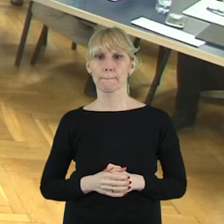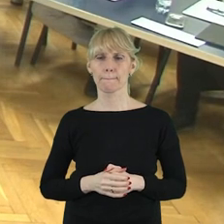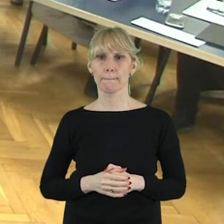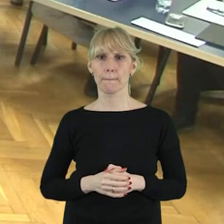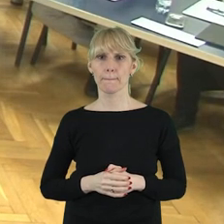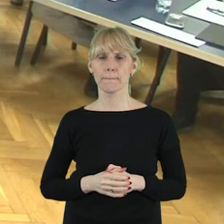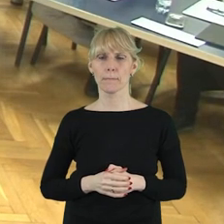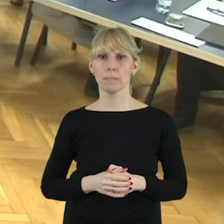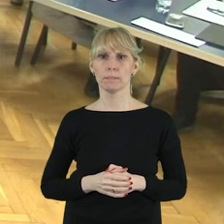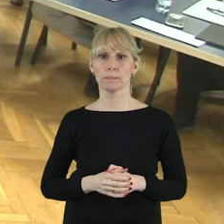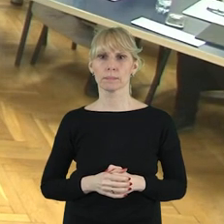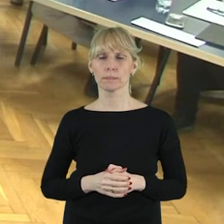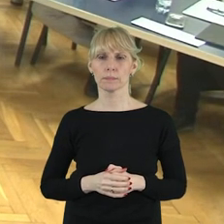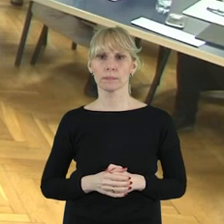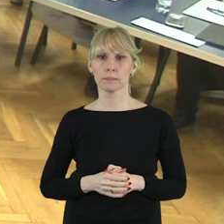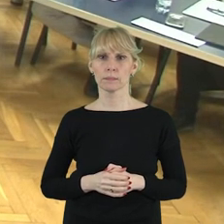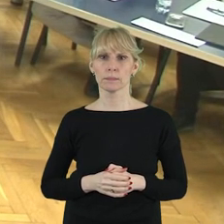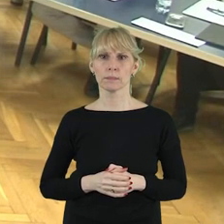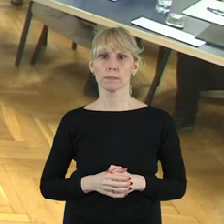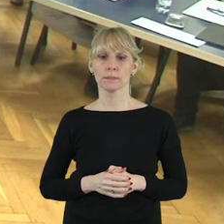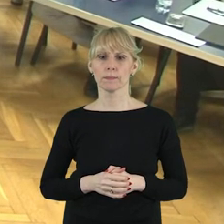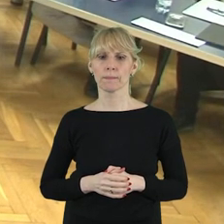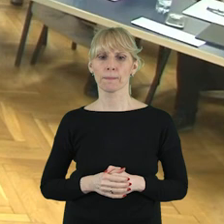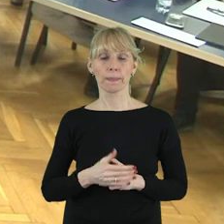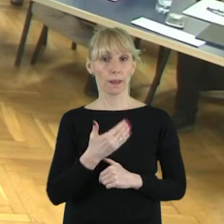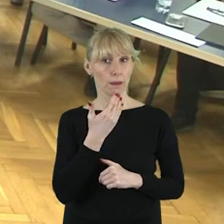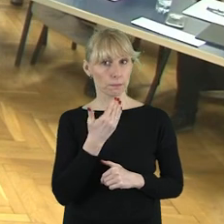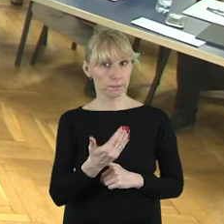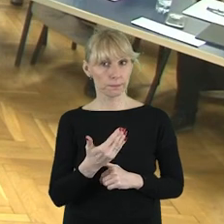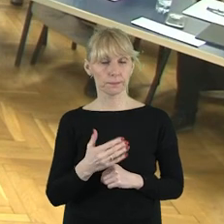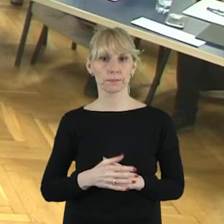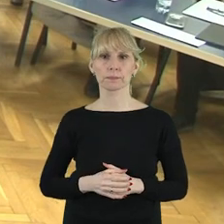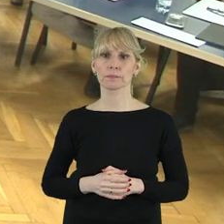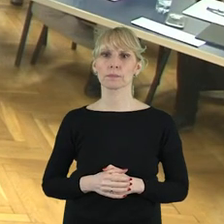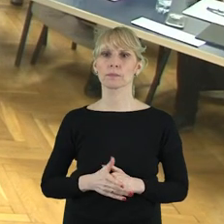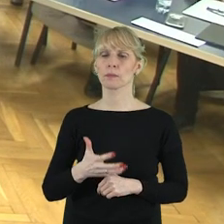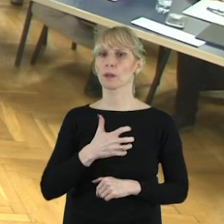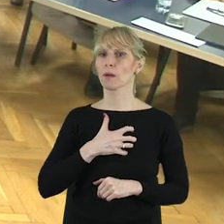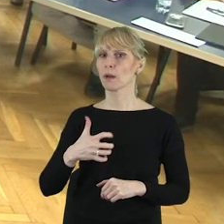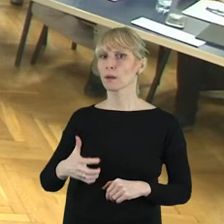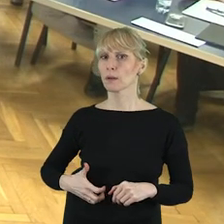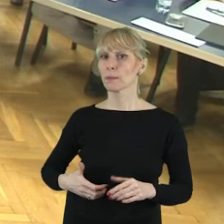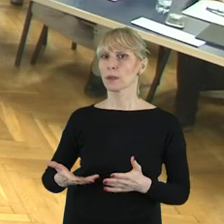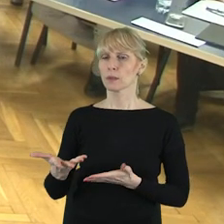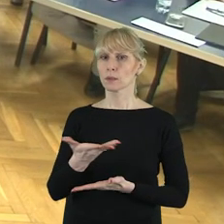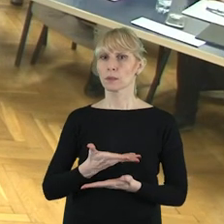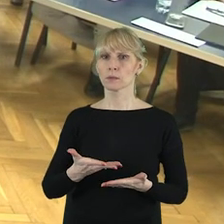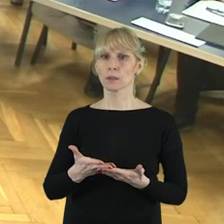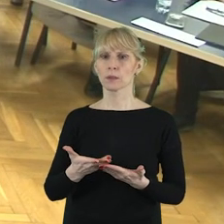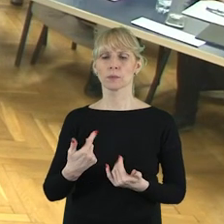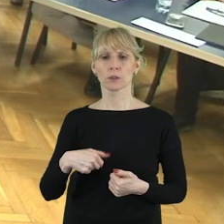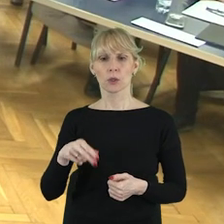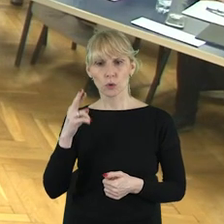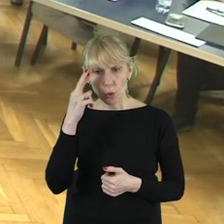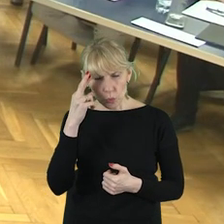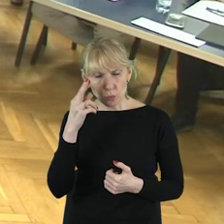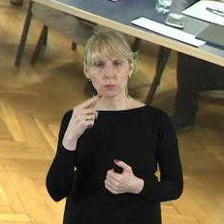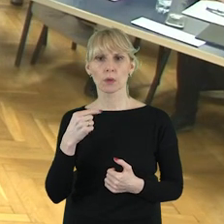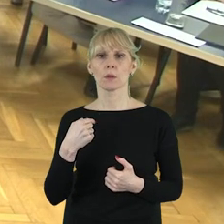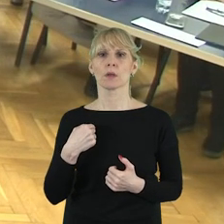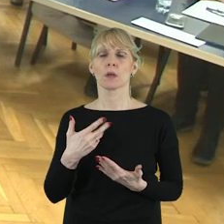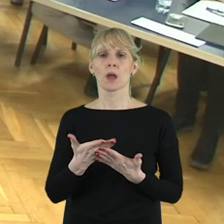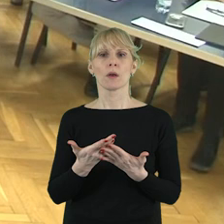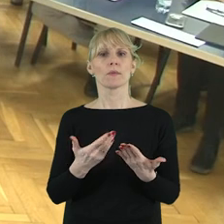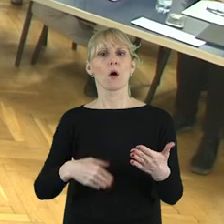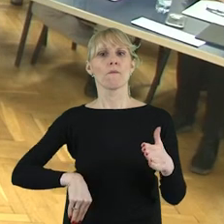Dziękuję pani przewodnicząca, panie marszałku. Szanowni państwo, ze zrozumieniem podchodząc do względów formalnych z początku sesji, to myślę, że w